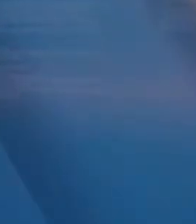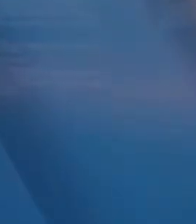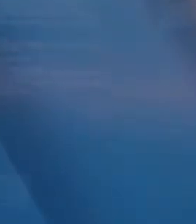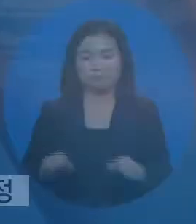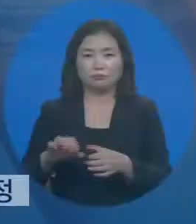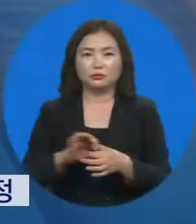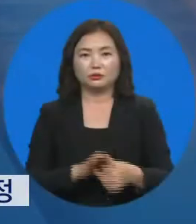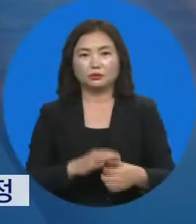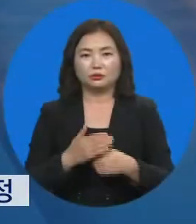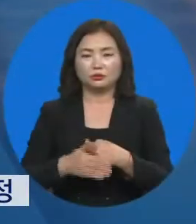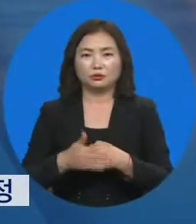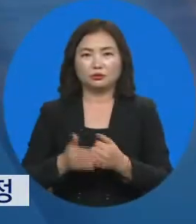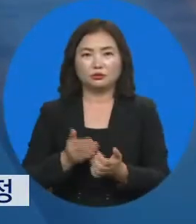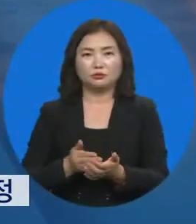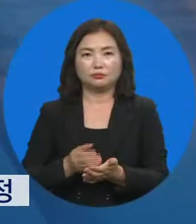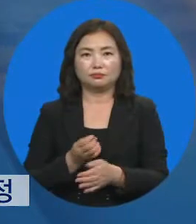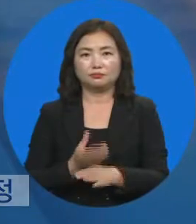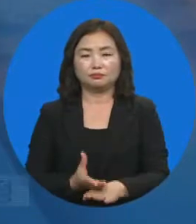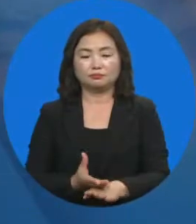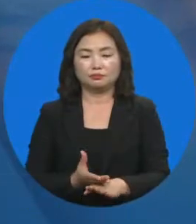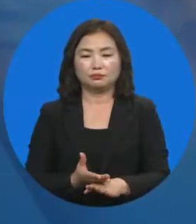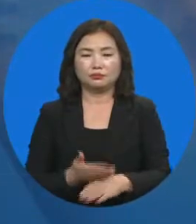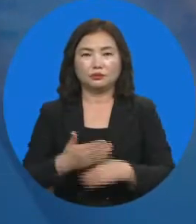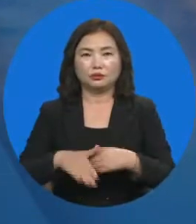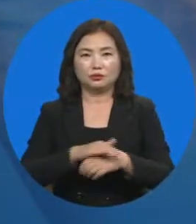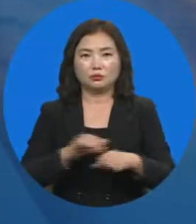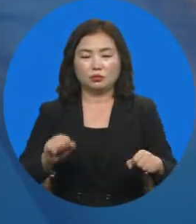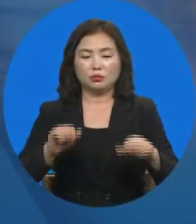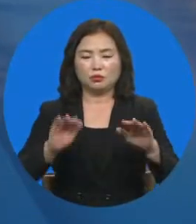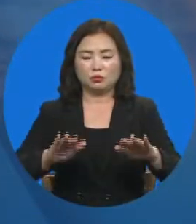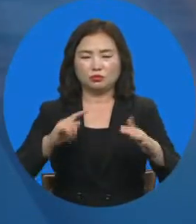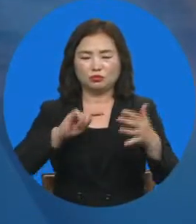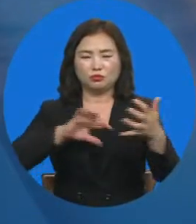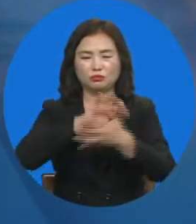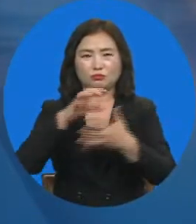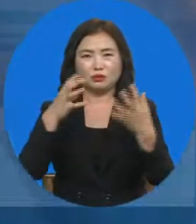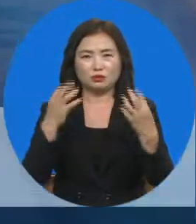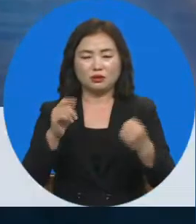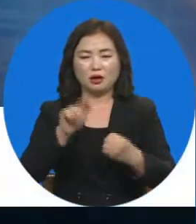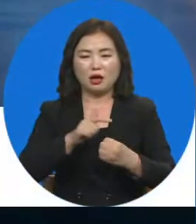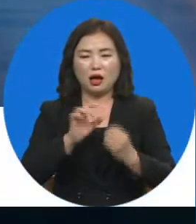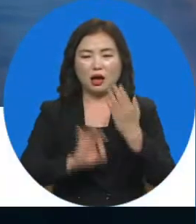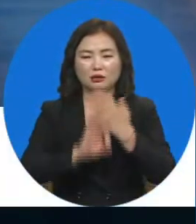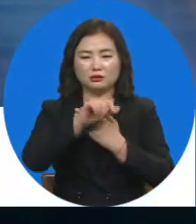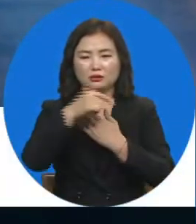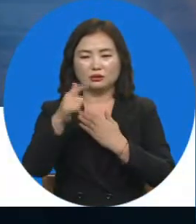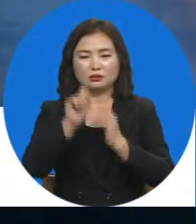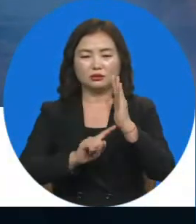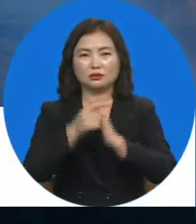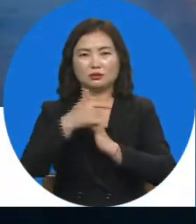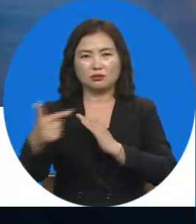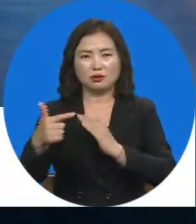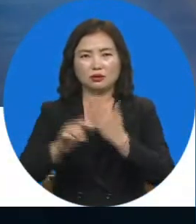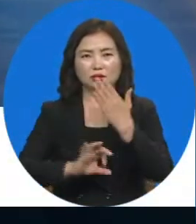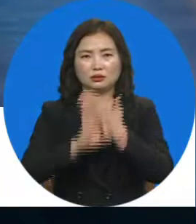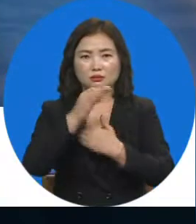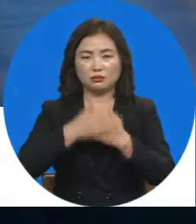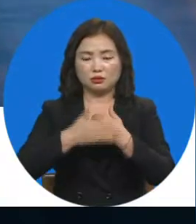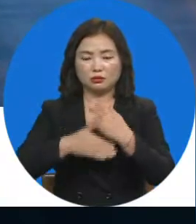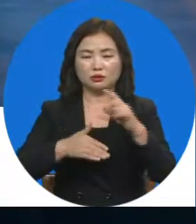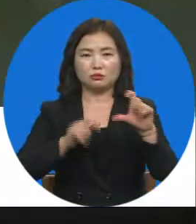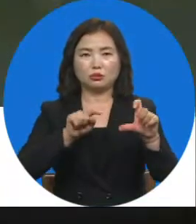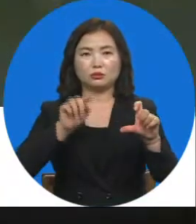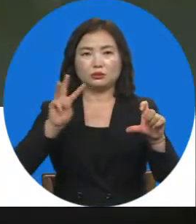안녕하십니까. 계속해서 대구에서 전해드리겠습니다. 이 대구와 경북 지역은 오늘 구름 많은 가운데 일교차 큰 날씨를 보이겠습니다. 아침 최저 기온은